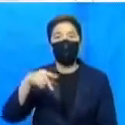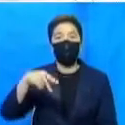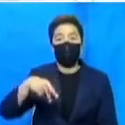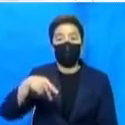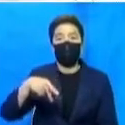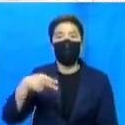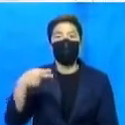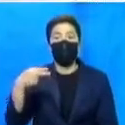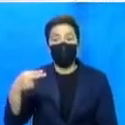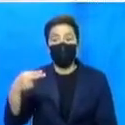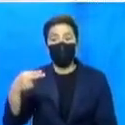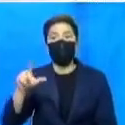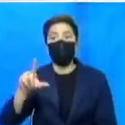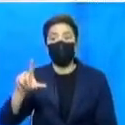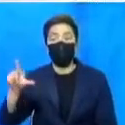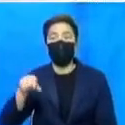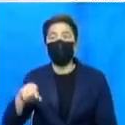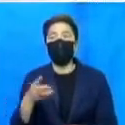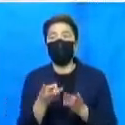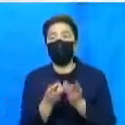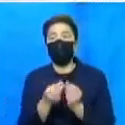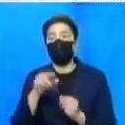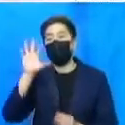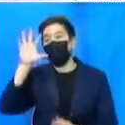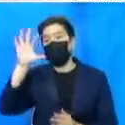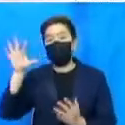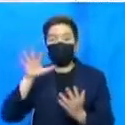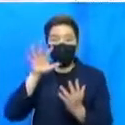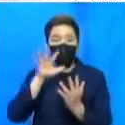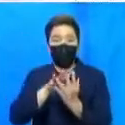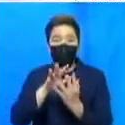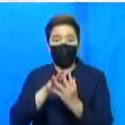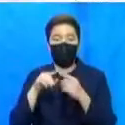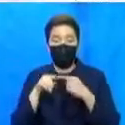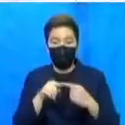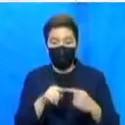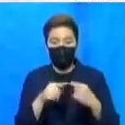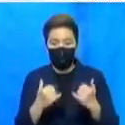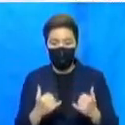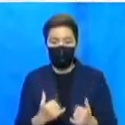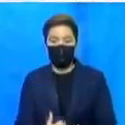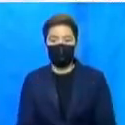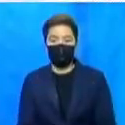หลักหมื่นและหลักล้านทำการออกรางวัลอันดับเลขท้าย5ตัว